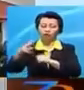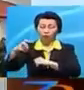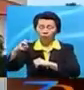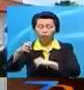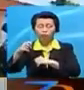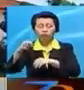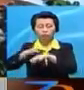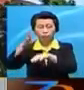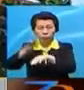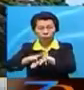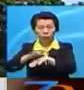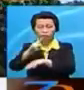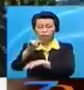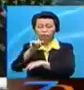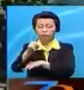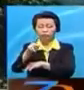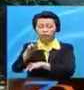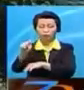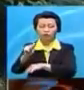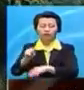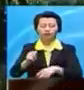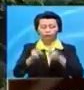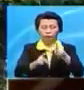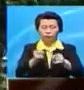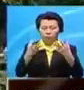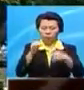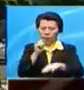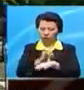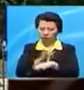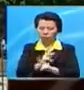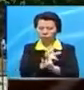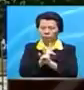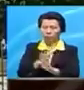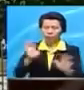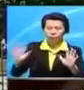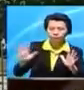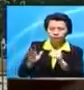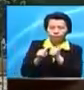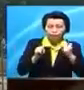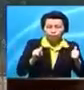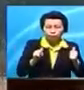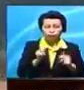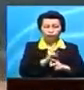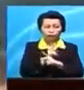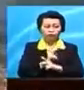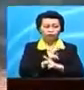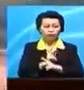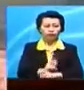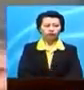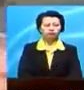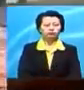Zika Brazil. Orang ramai dinasihatkan agar mengambil langkah-langkah pencegahan.